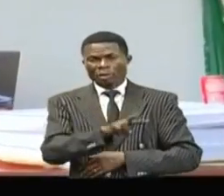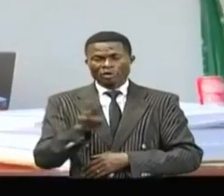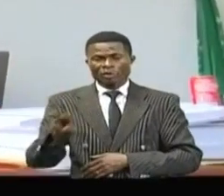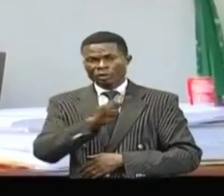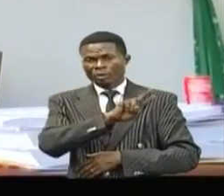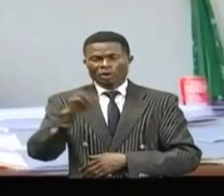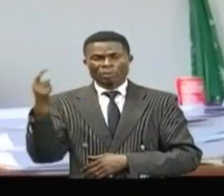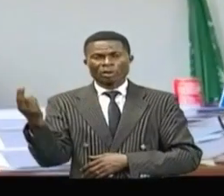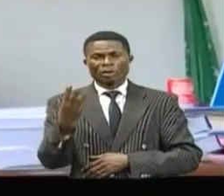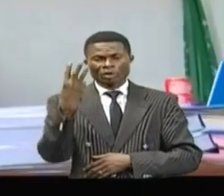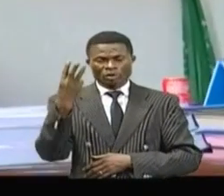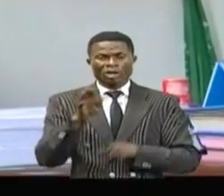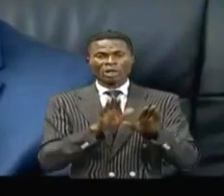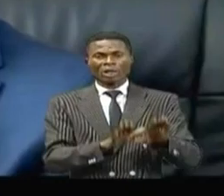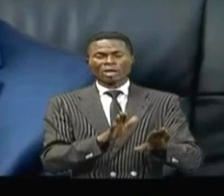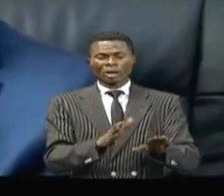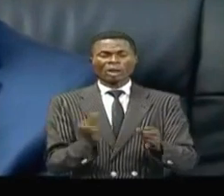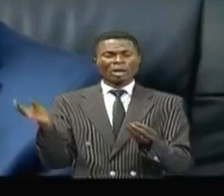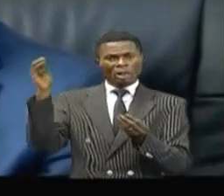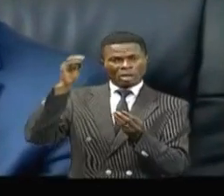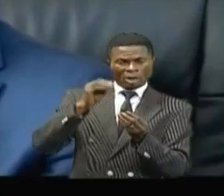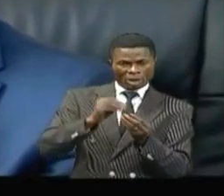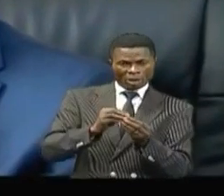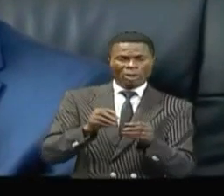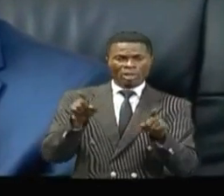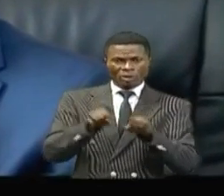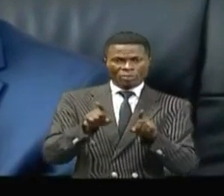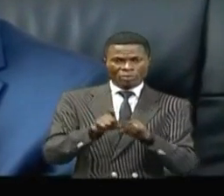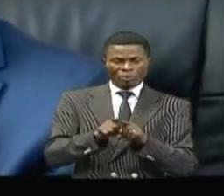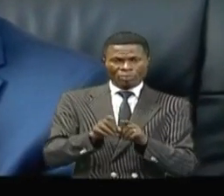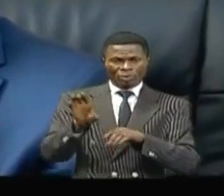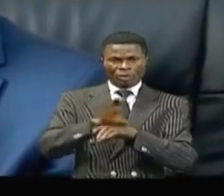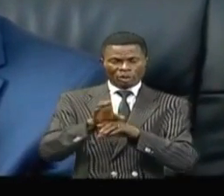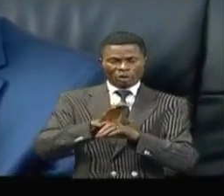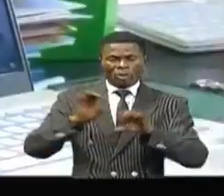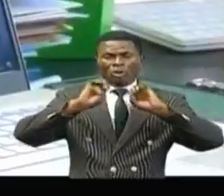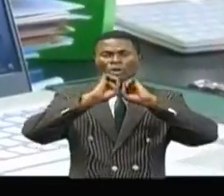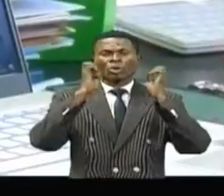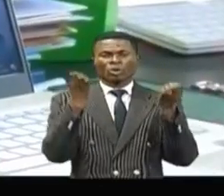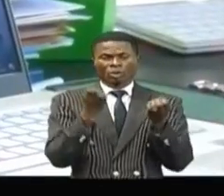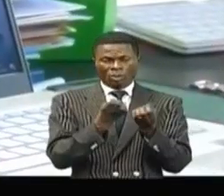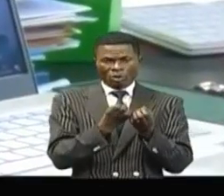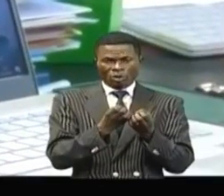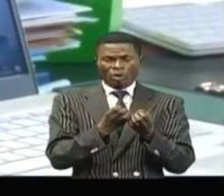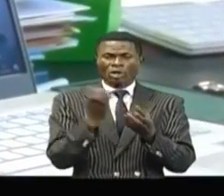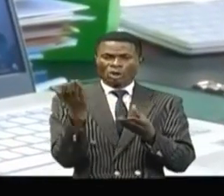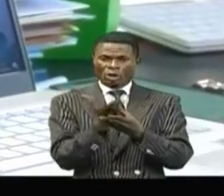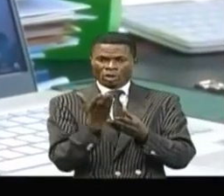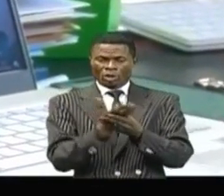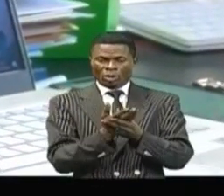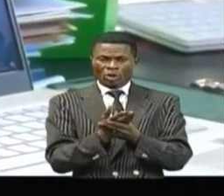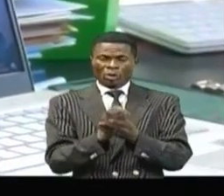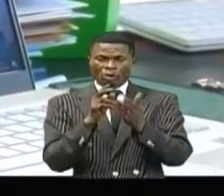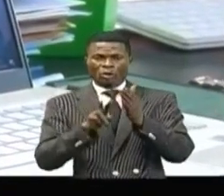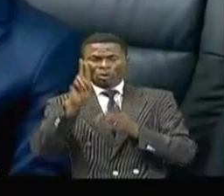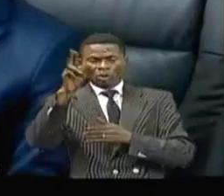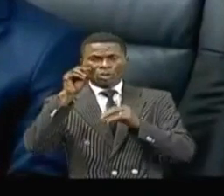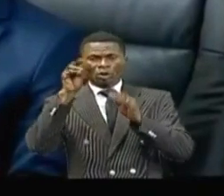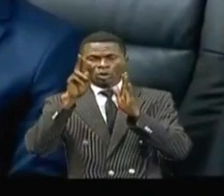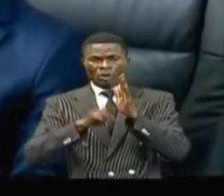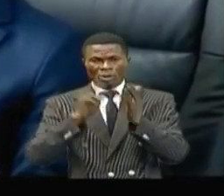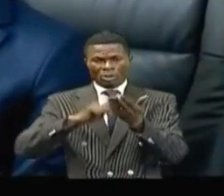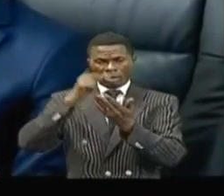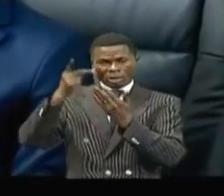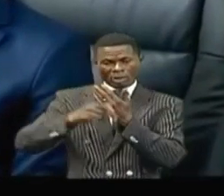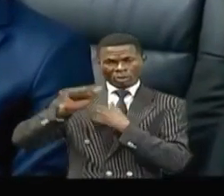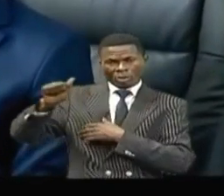2022-2023 et en attendant l'intégration transversale du cours d'entrepreneuriat comme module au sein de l'unité d'enseignement projet